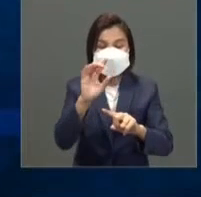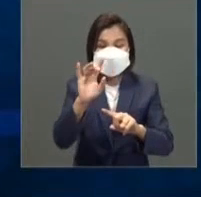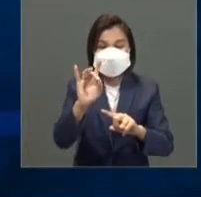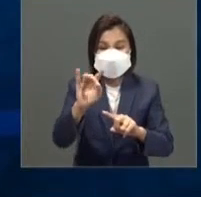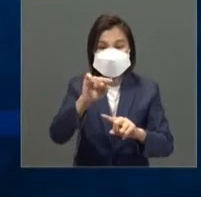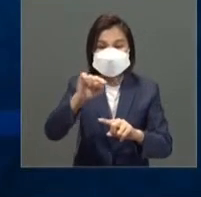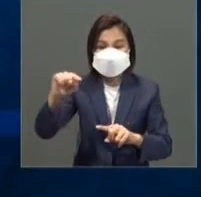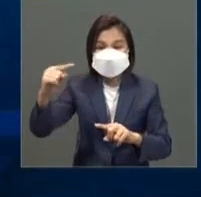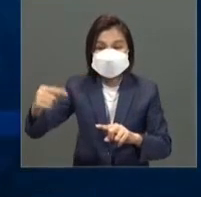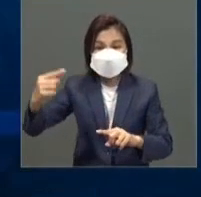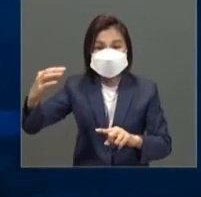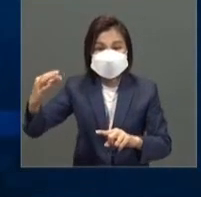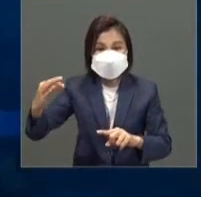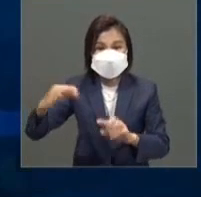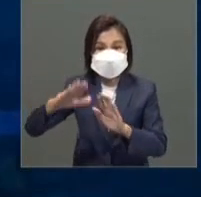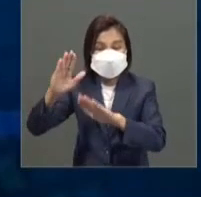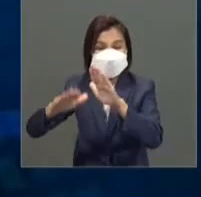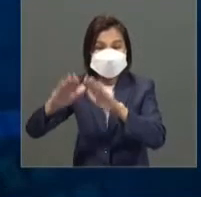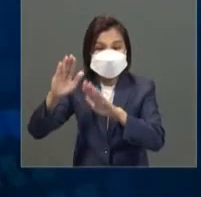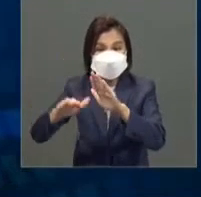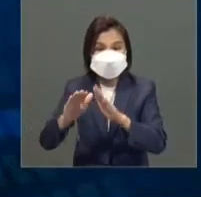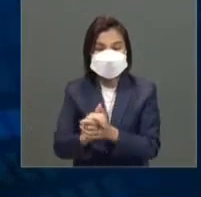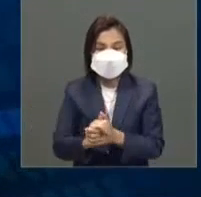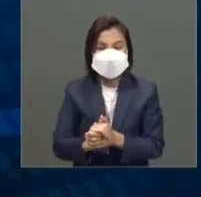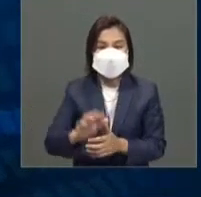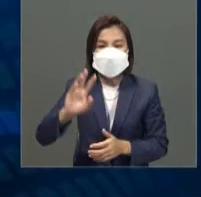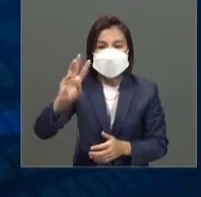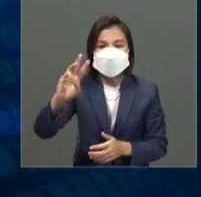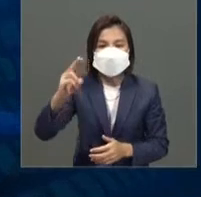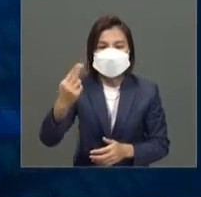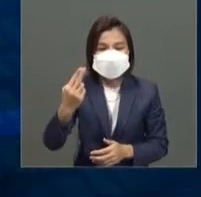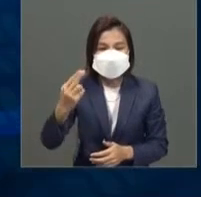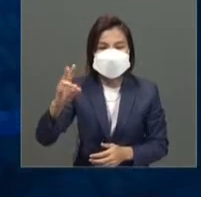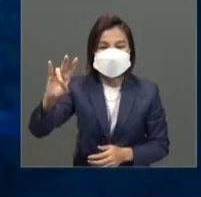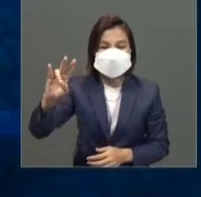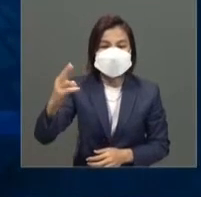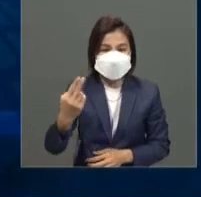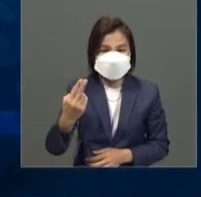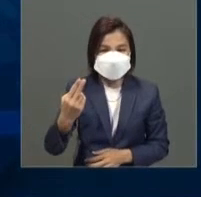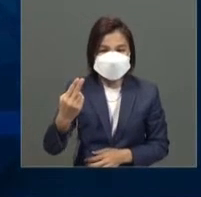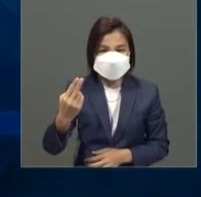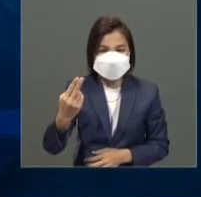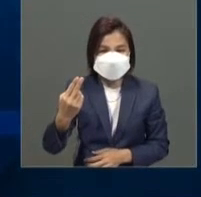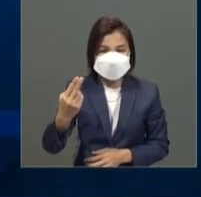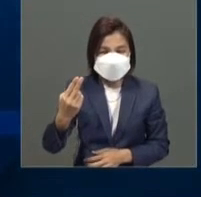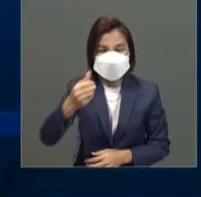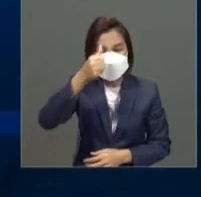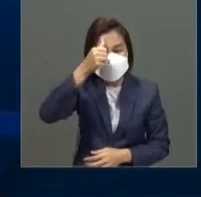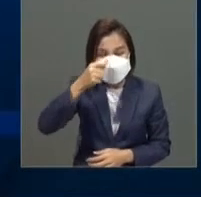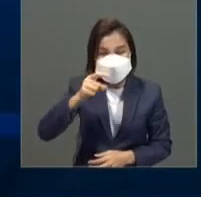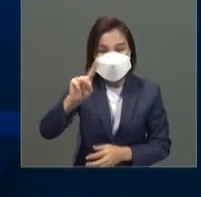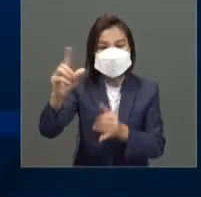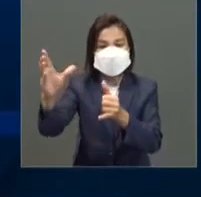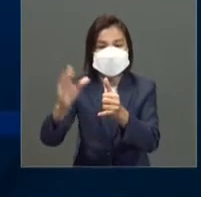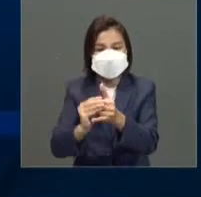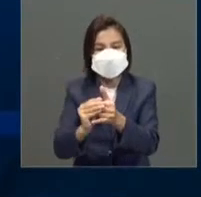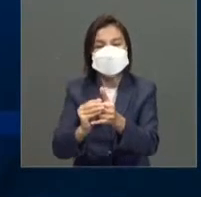กันยาเนี่ยนะครับระดับถึงประมาณ 60,000-70,000รายน